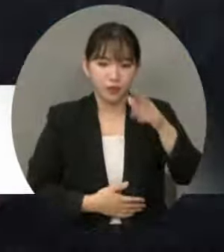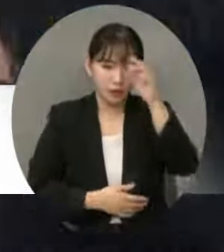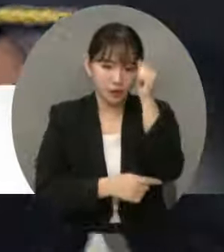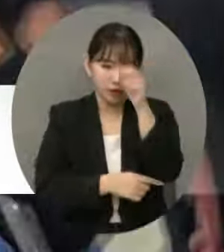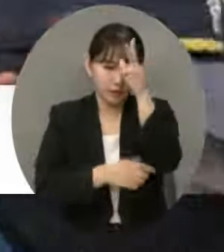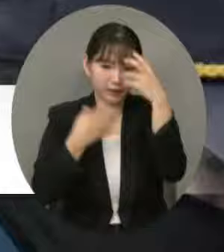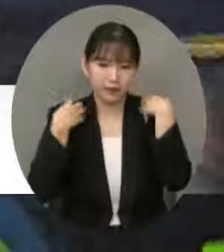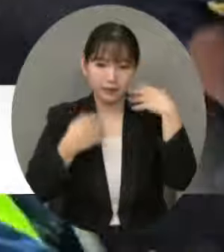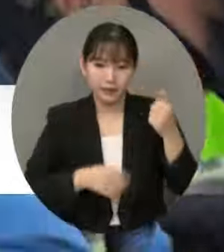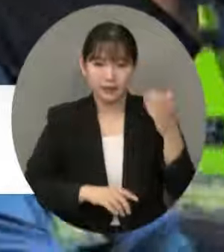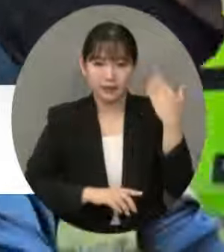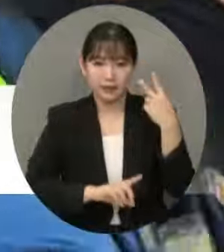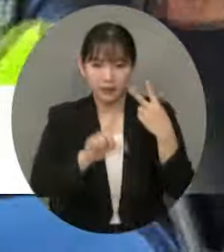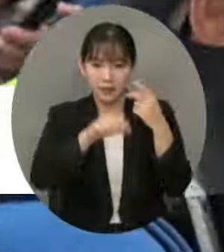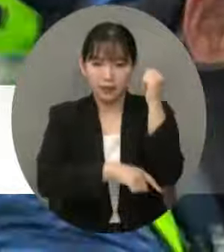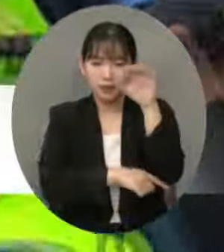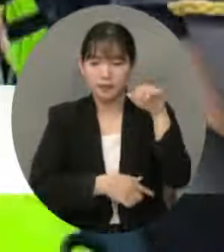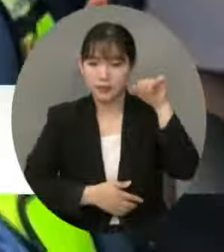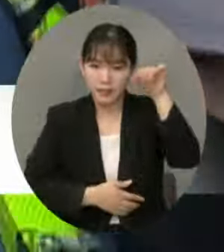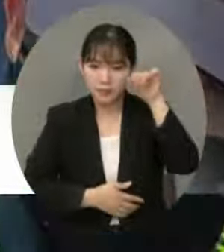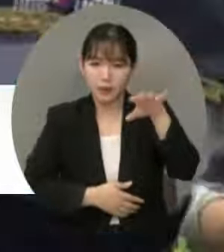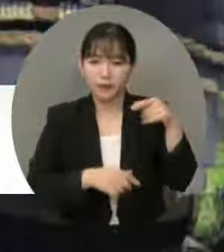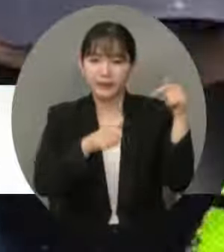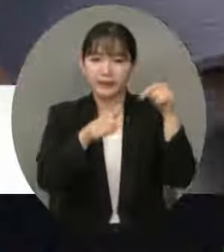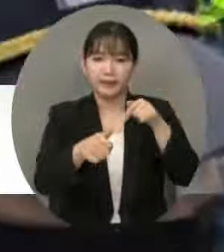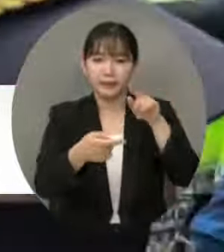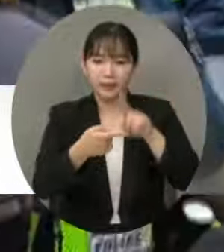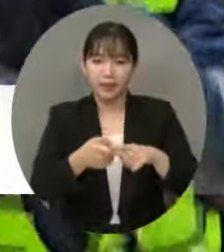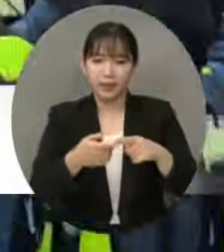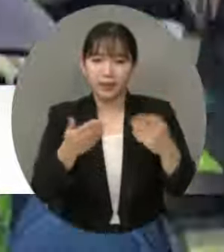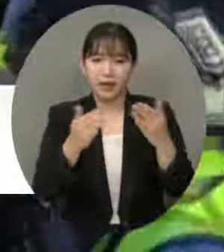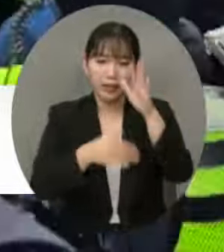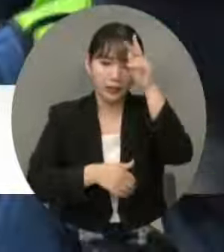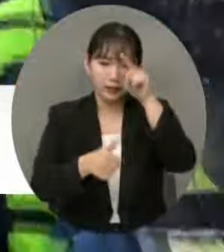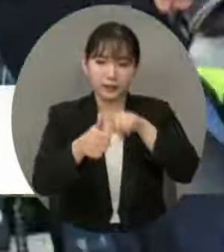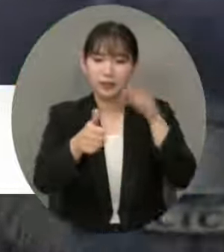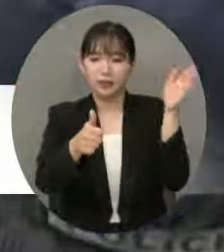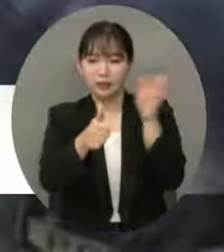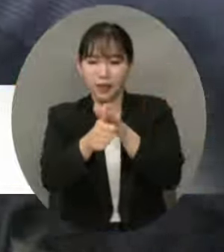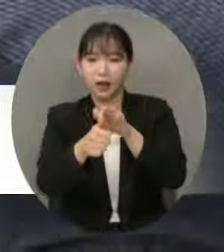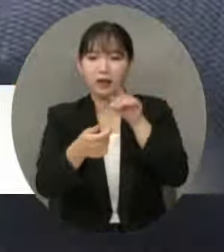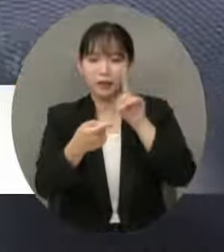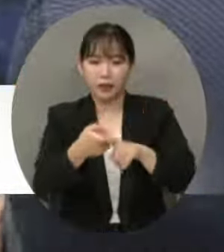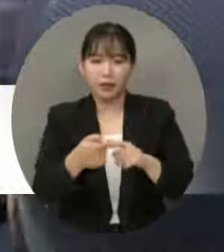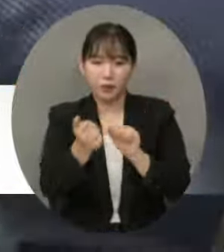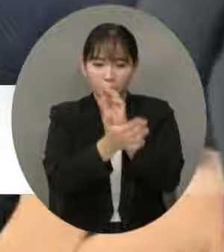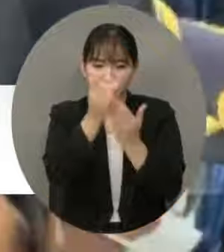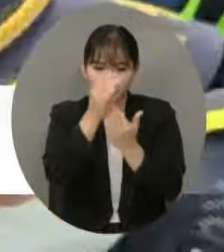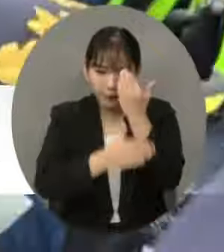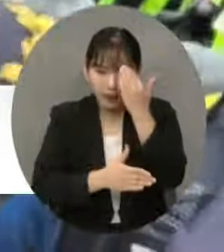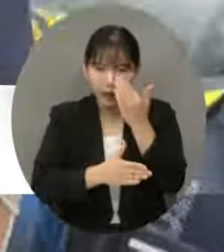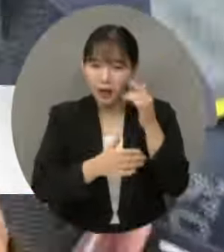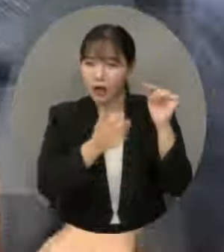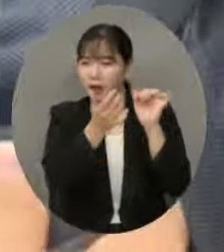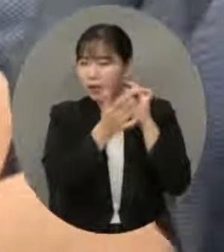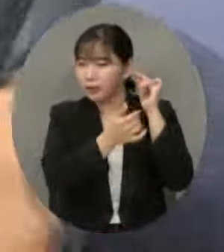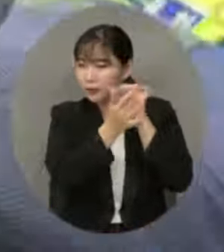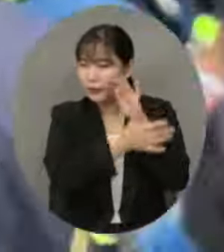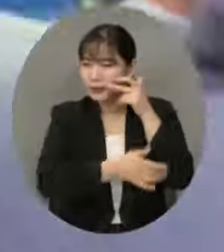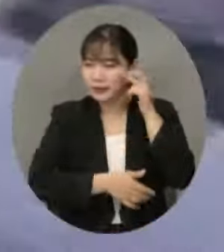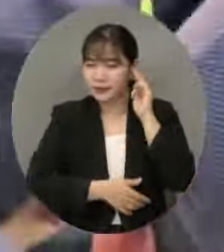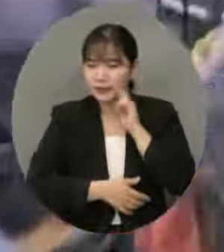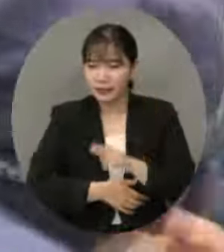영암경찰서장은 지난 2일 영암에서 집회 현장을 지휘하다 직원 뒤통수를 가격했다 논란이 일자 소음의 심한